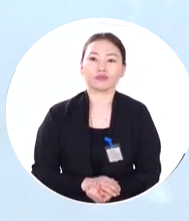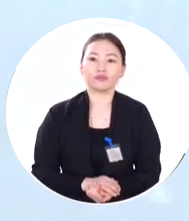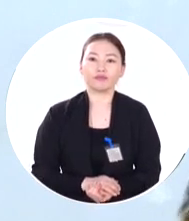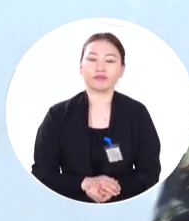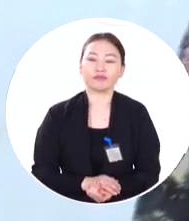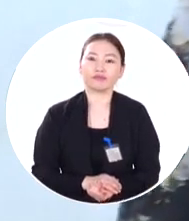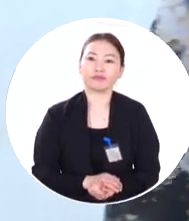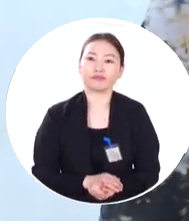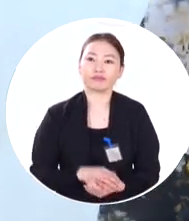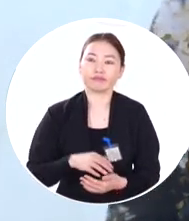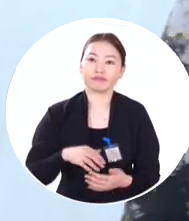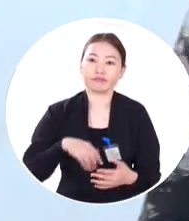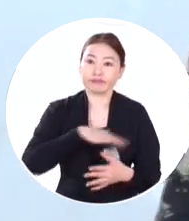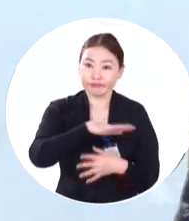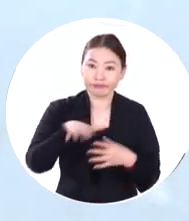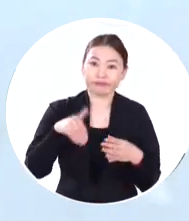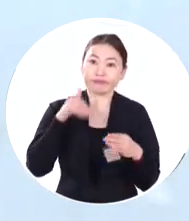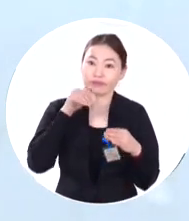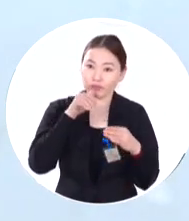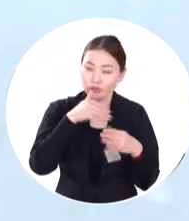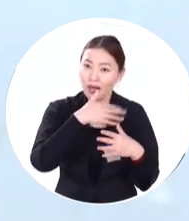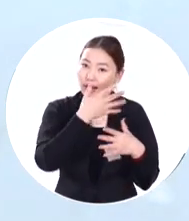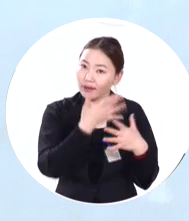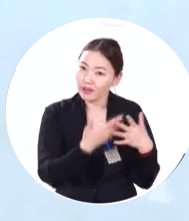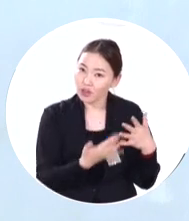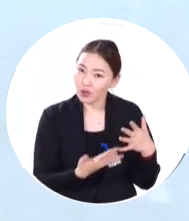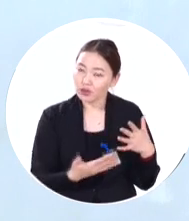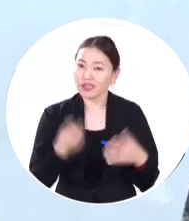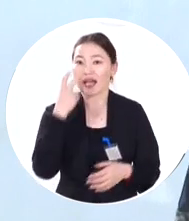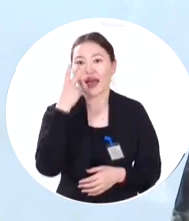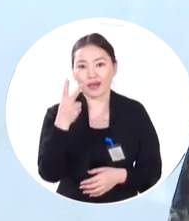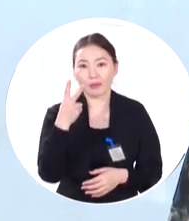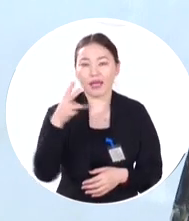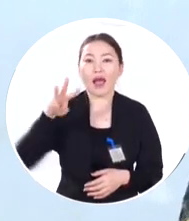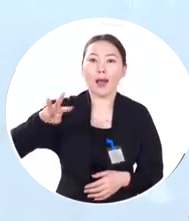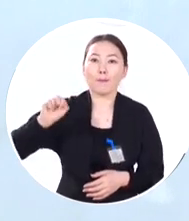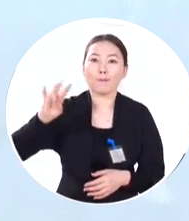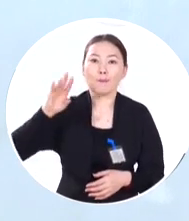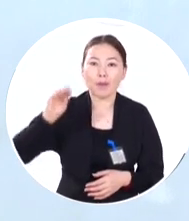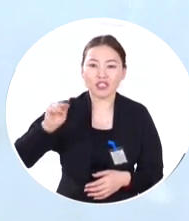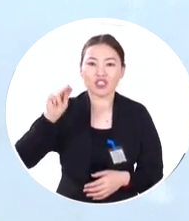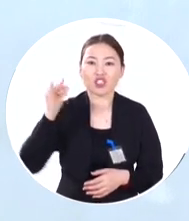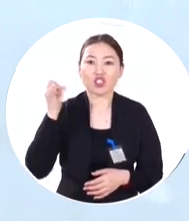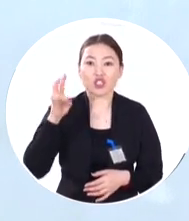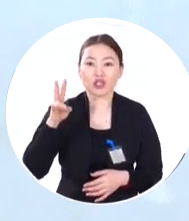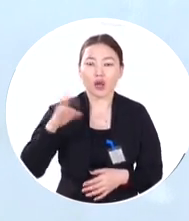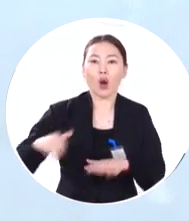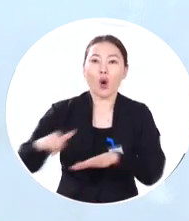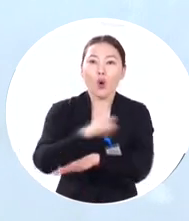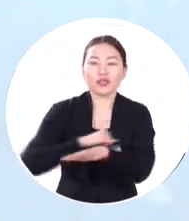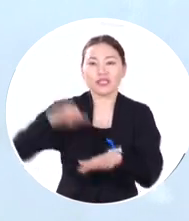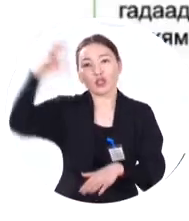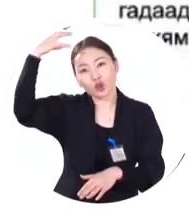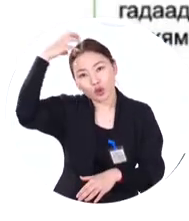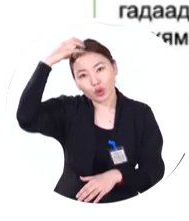улсын бодлого өөрчлөгдсөн нь монголчуудын амьдрал, байгаль орчин, аж ахуй, шашинд маш том сөрөг нөлөө үзүүлэх болсон, тийм